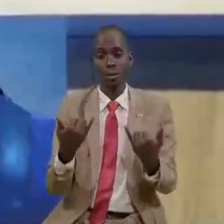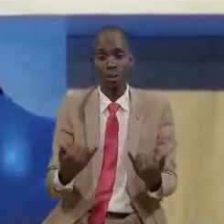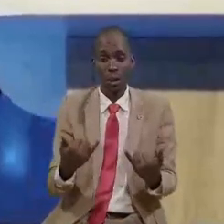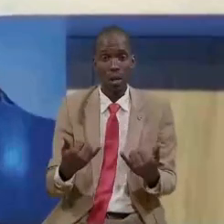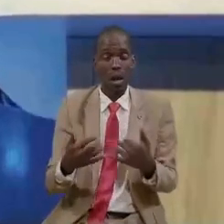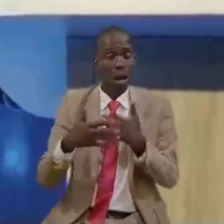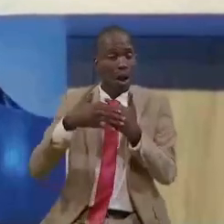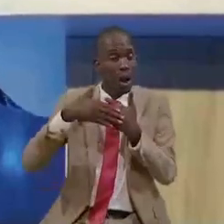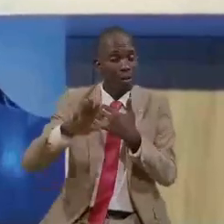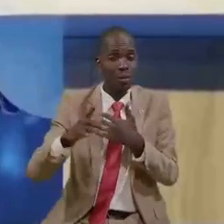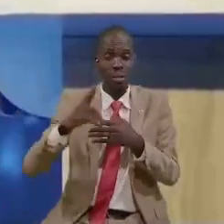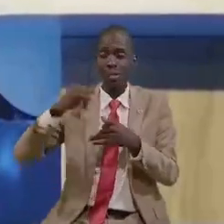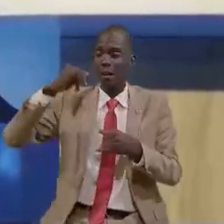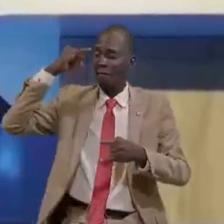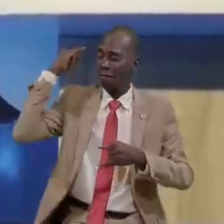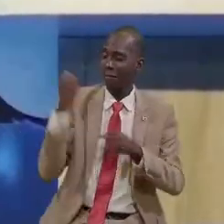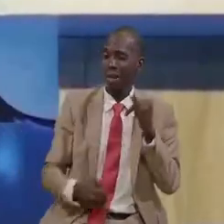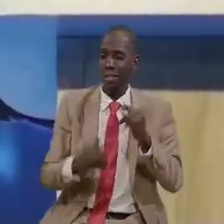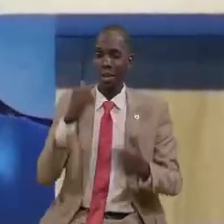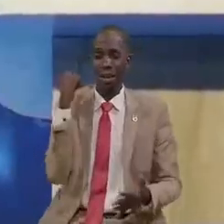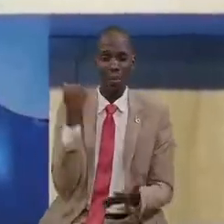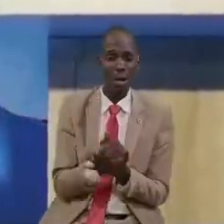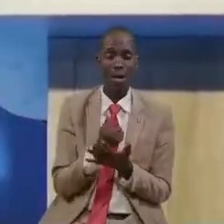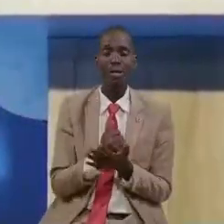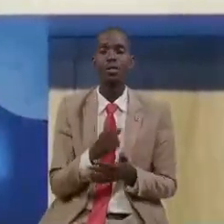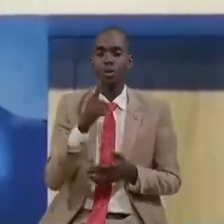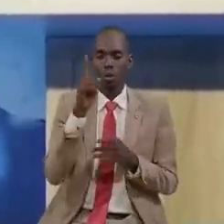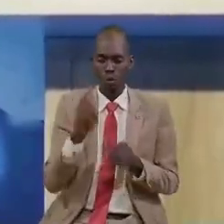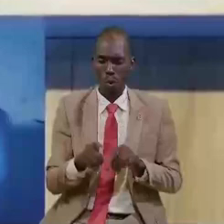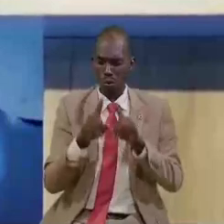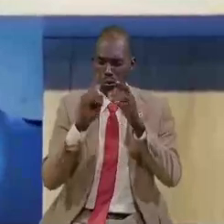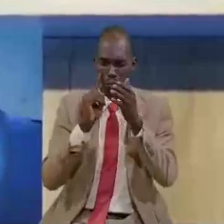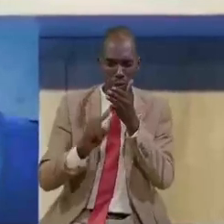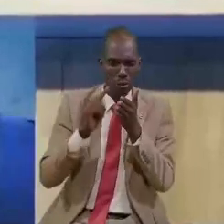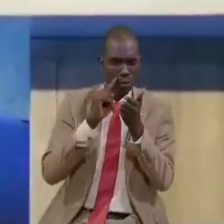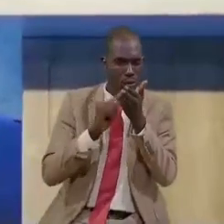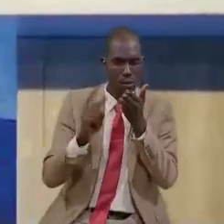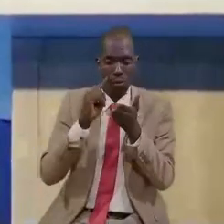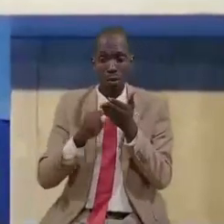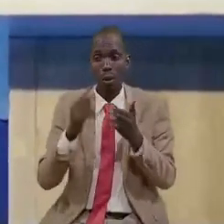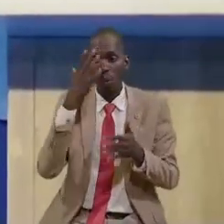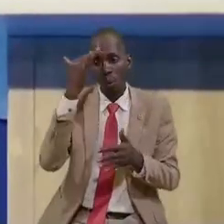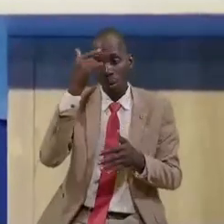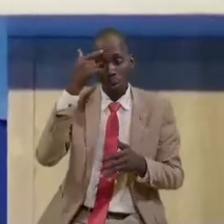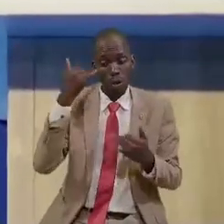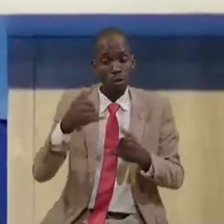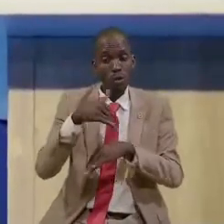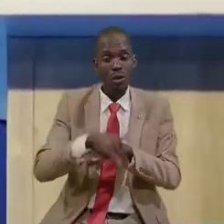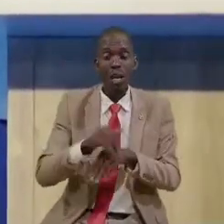prière, vous devez vous examiner parce que ce soir, partout, il y aura des miracles.